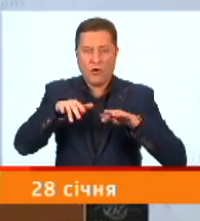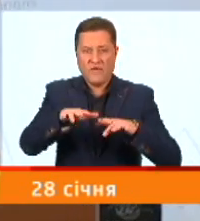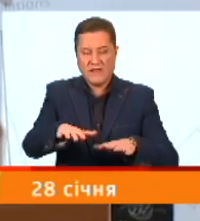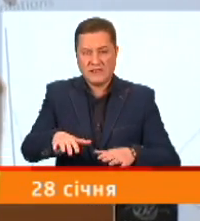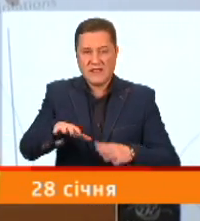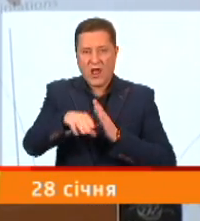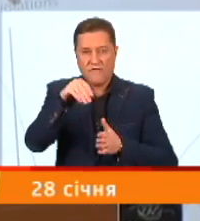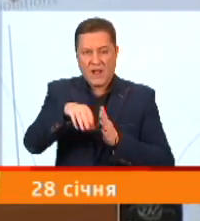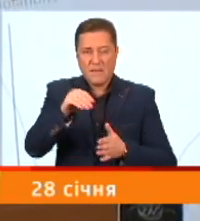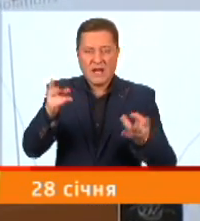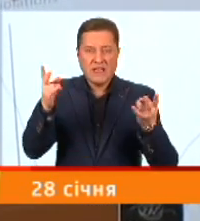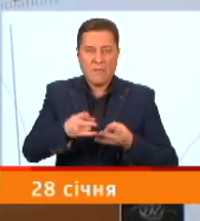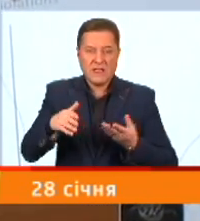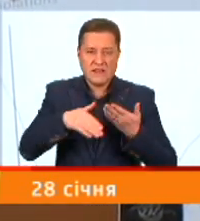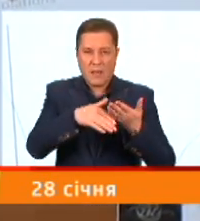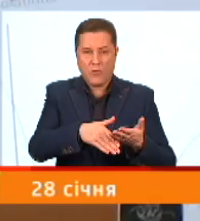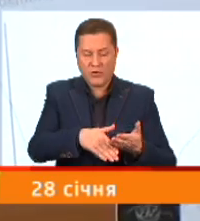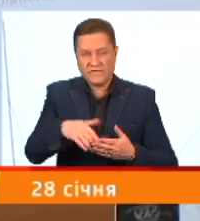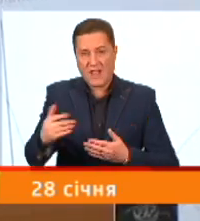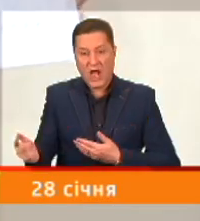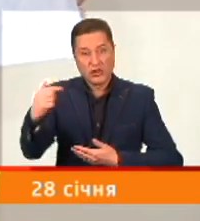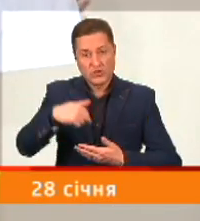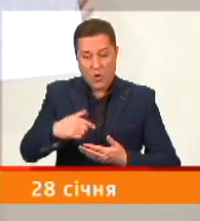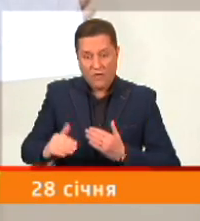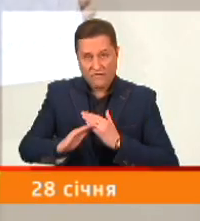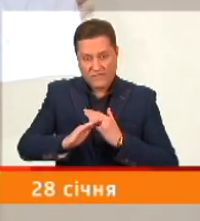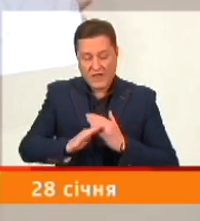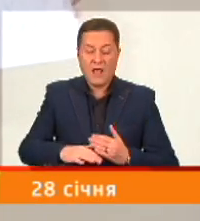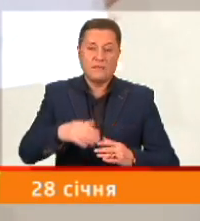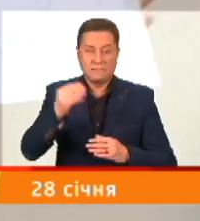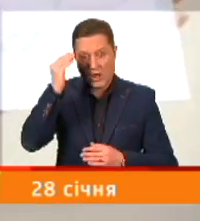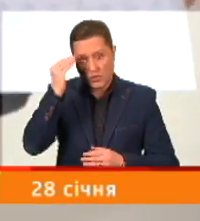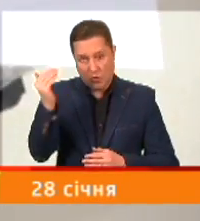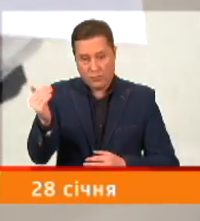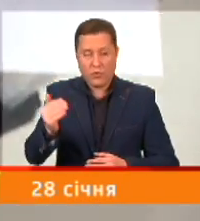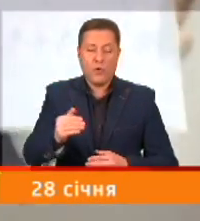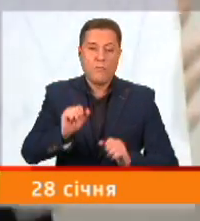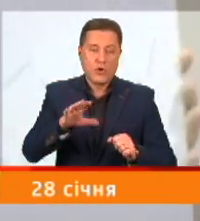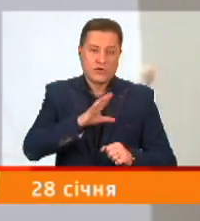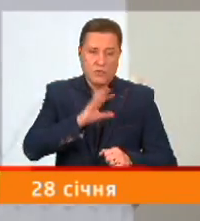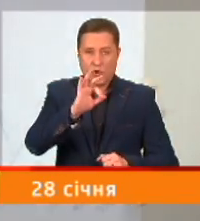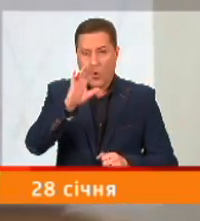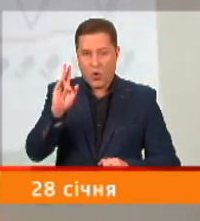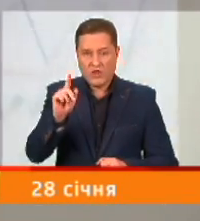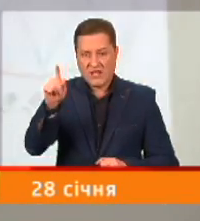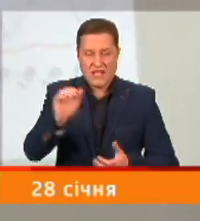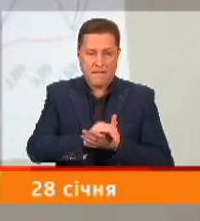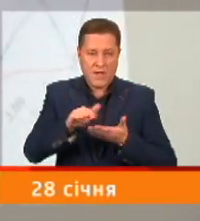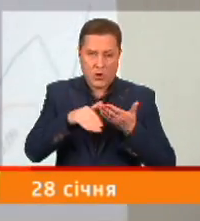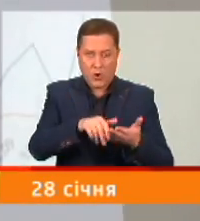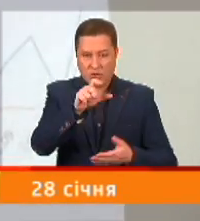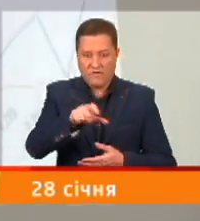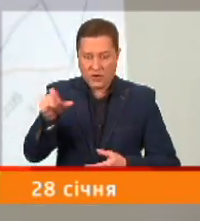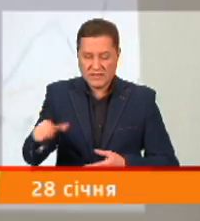місцевих виборів необхідна допомога ззовні. І на думку Сайдика, це може бути лише ООН і її миротворці. А для